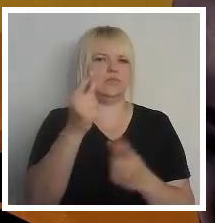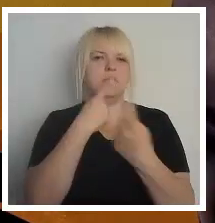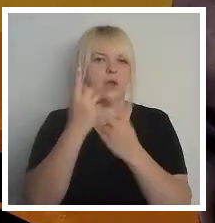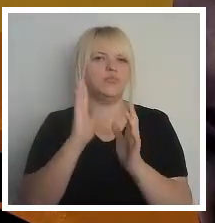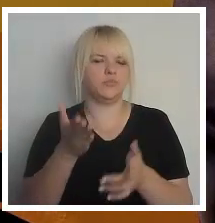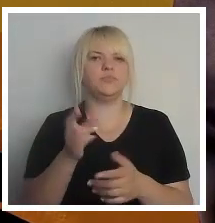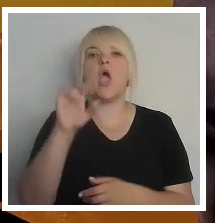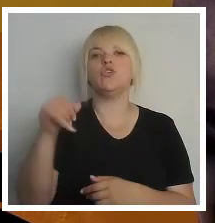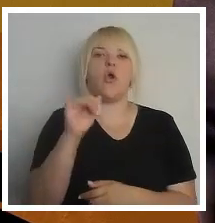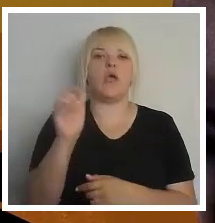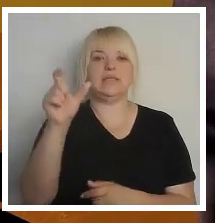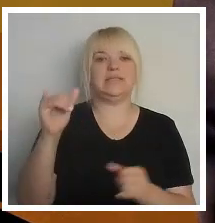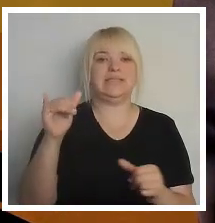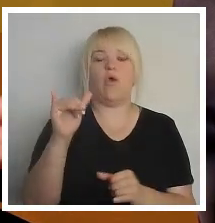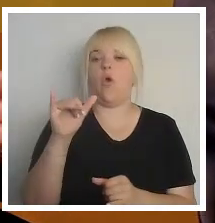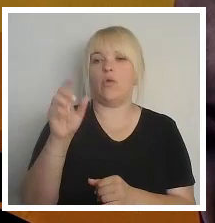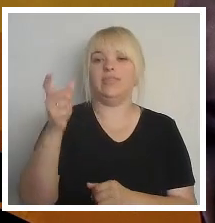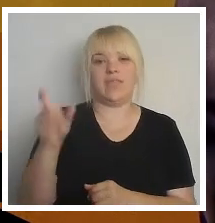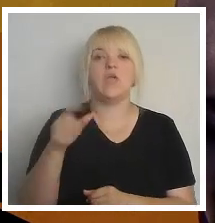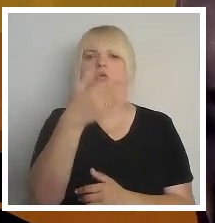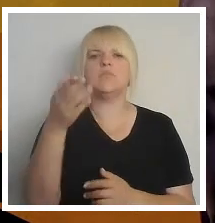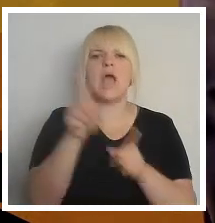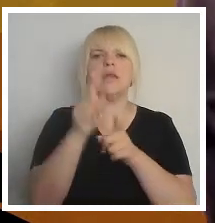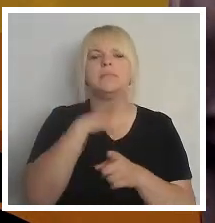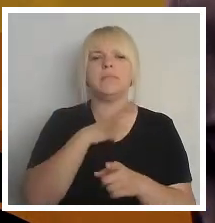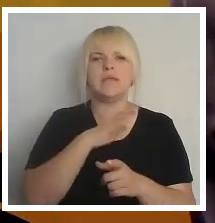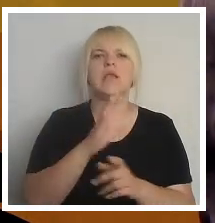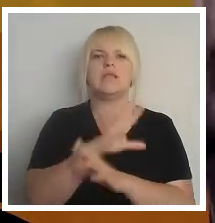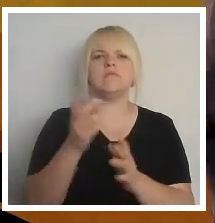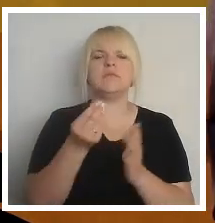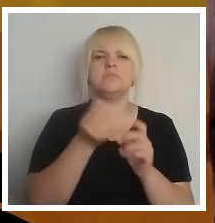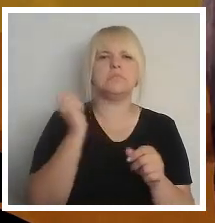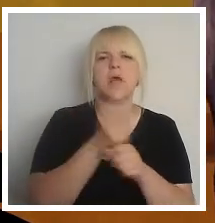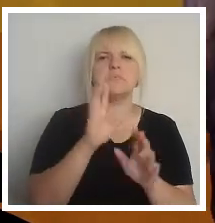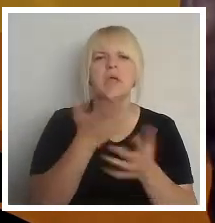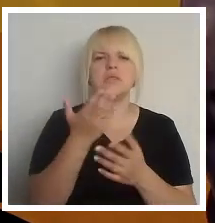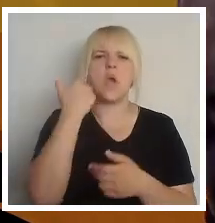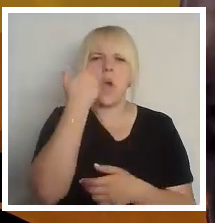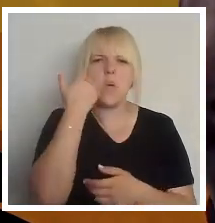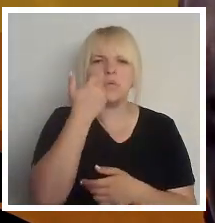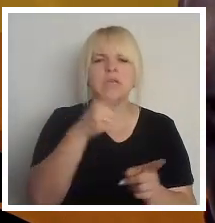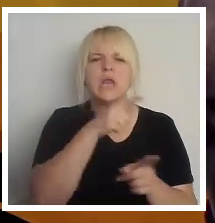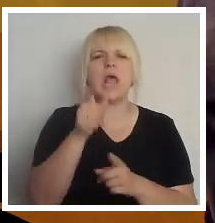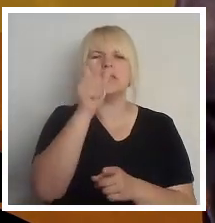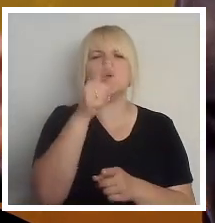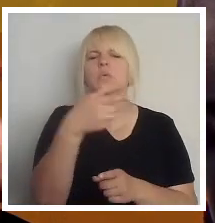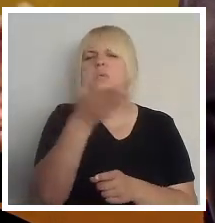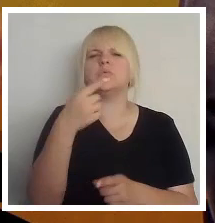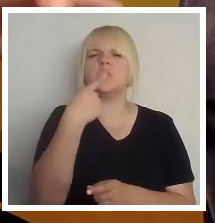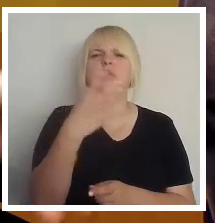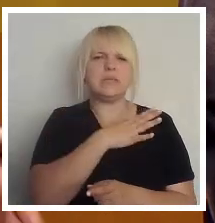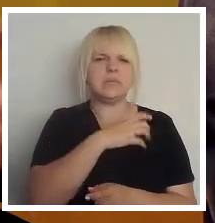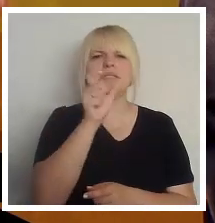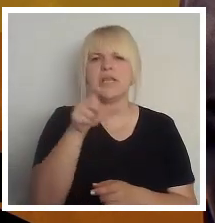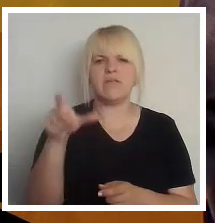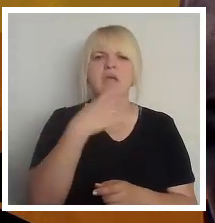jums bija slēja varbūt abonēt, nevis kaunināt, kur jūs teicāt, nu, ka cilvēki ir jāpieredina